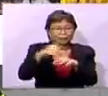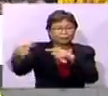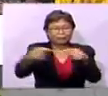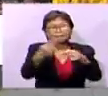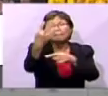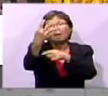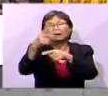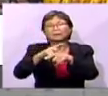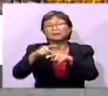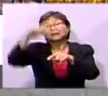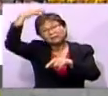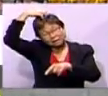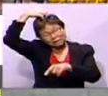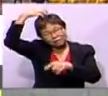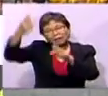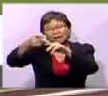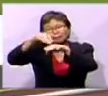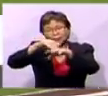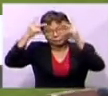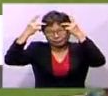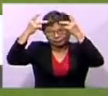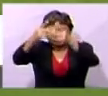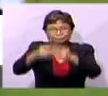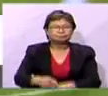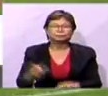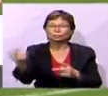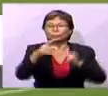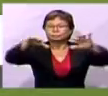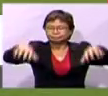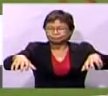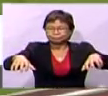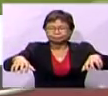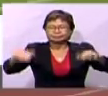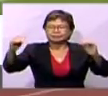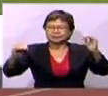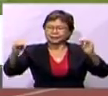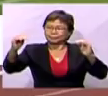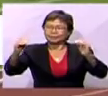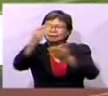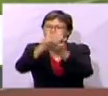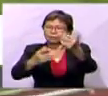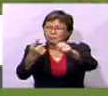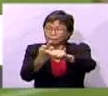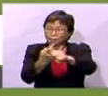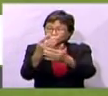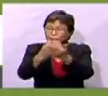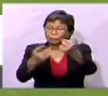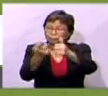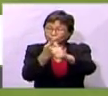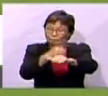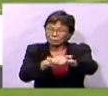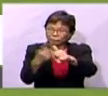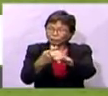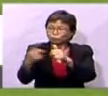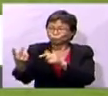perlawanan keempat di laman sendiri kepada Pahang. Kedua pasukan seimbang pada separuh masa pertama apabila